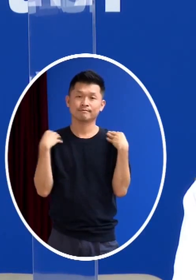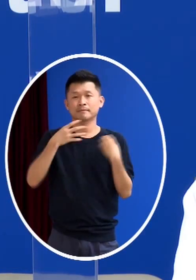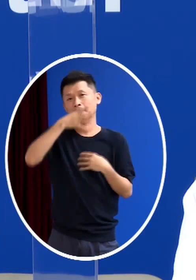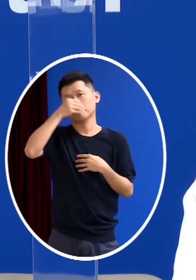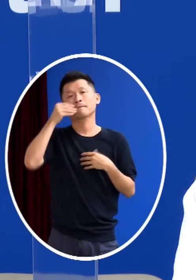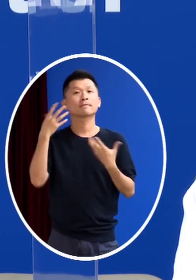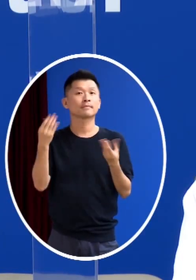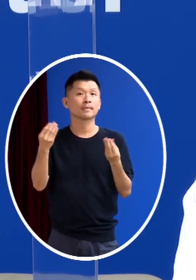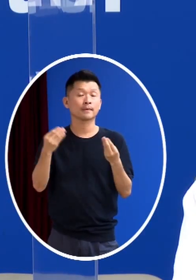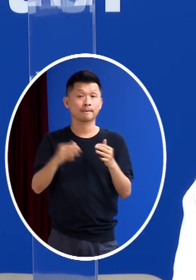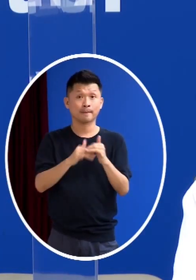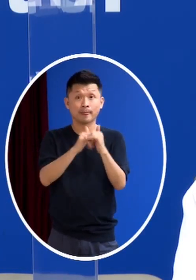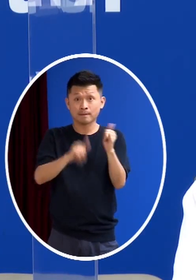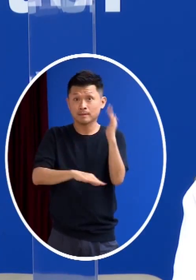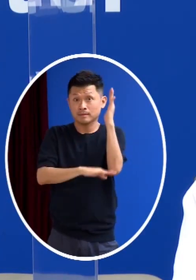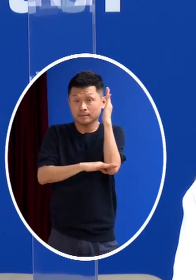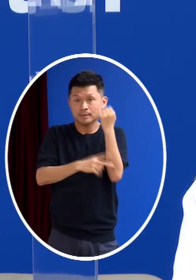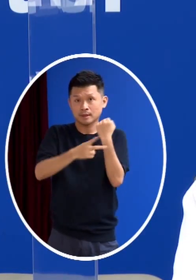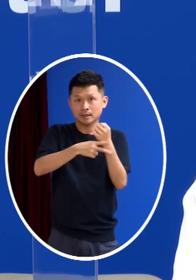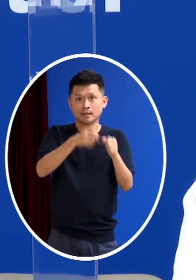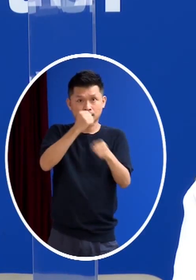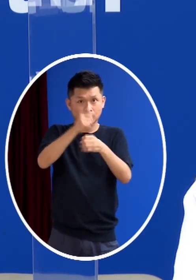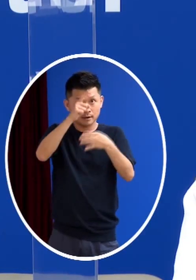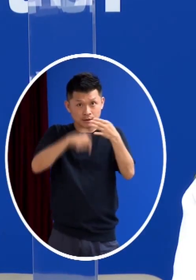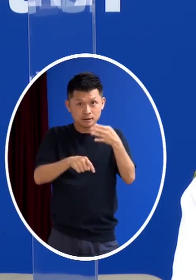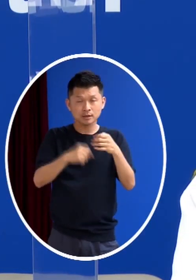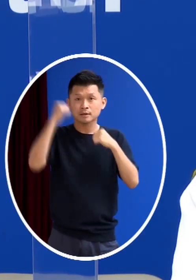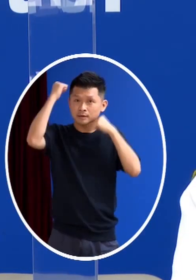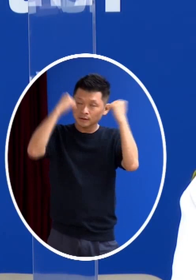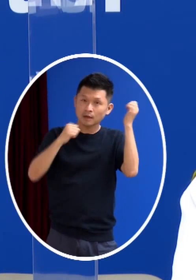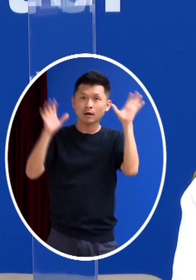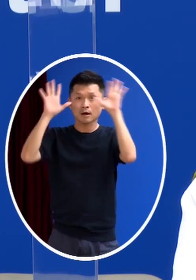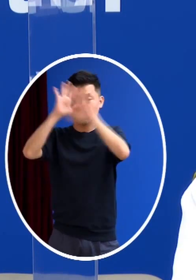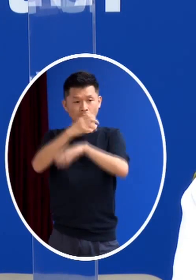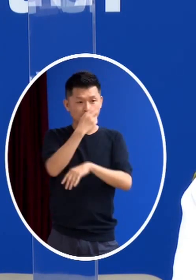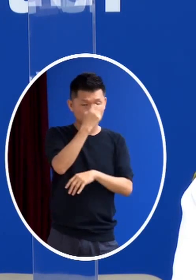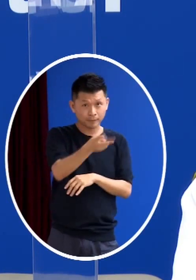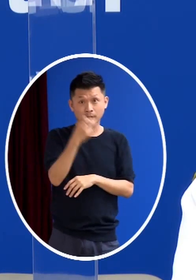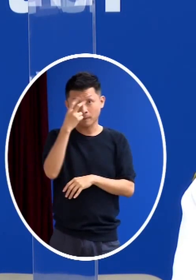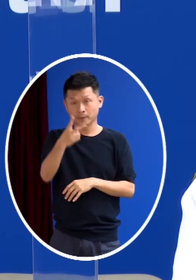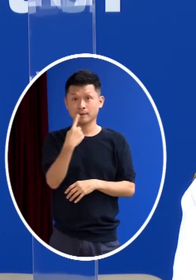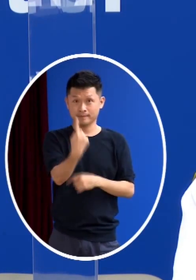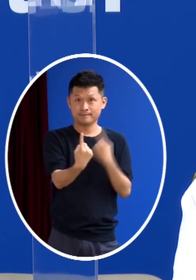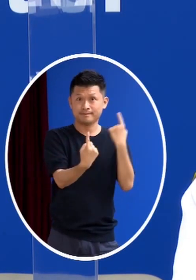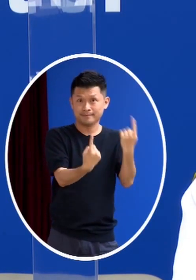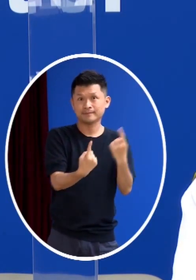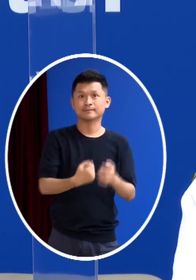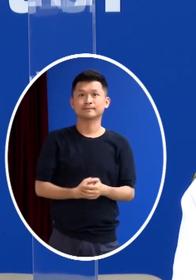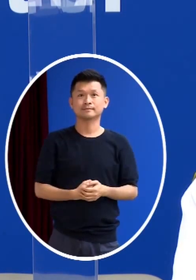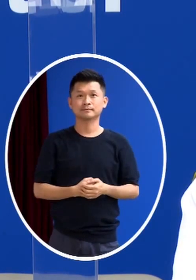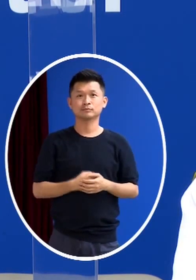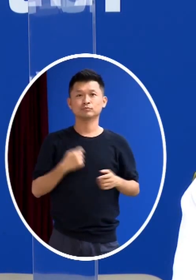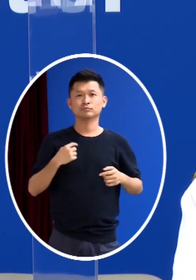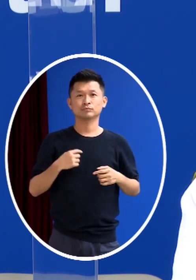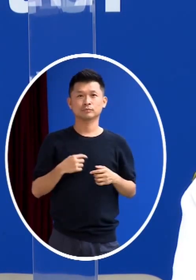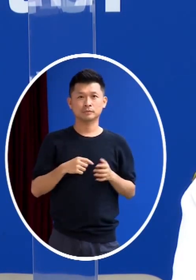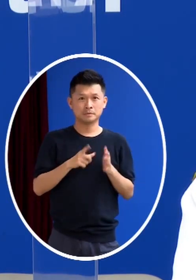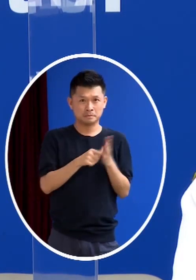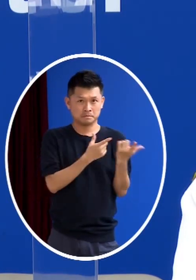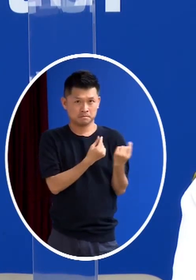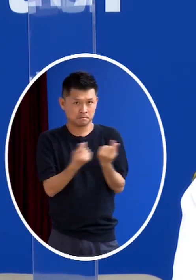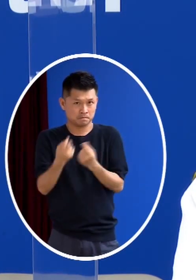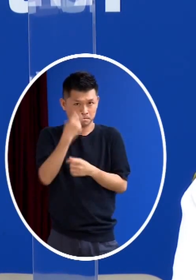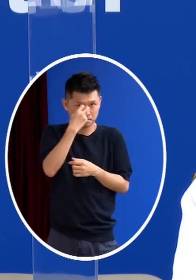为我们民政体系的李干事是早晚会去做关怀，那不是随时在做关怀，